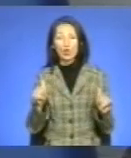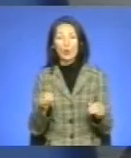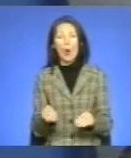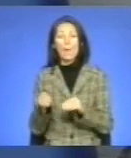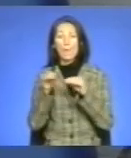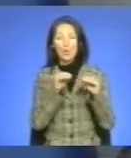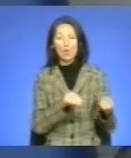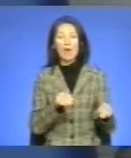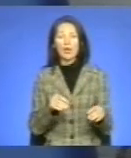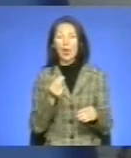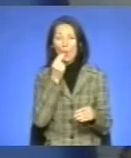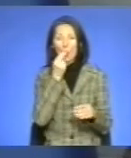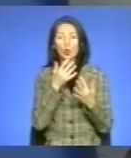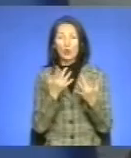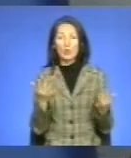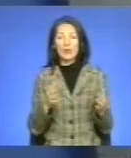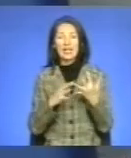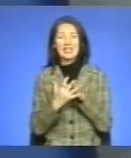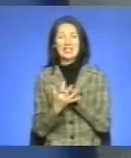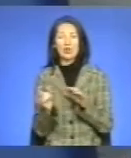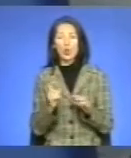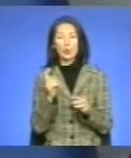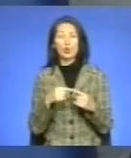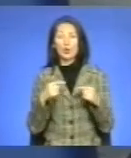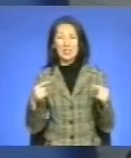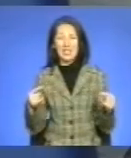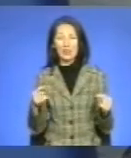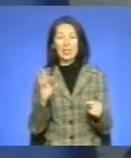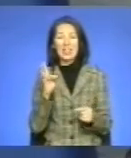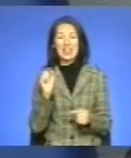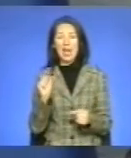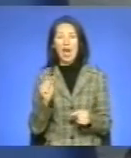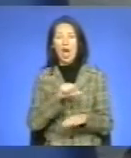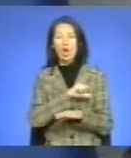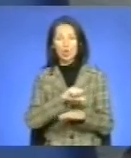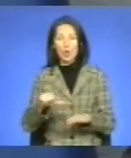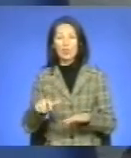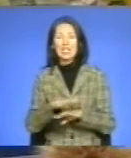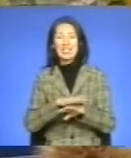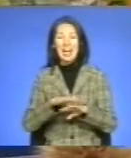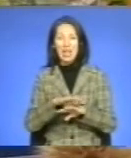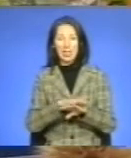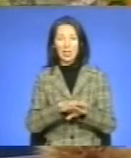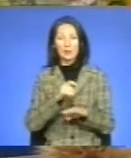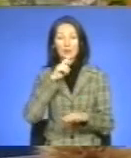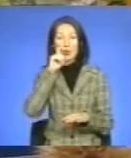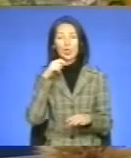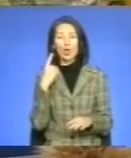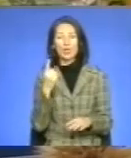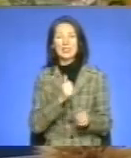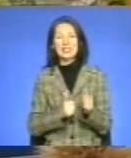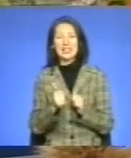поставки продовольства та сільськогосподарської сировини на зовнішні ринки. Україна – один із